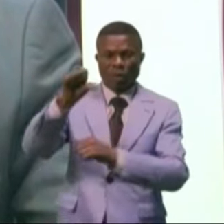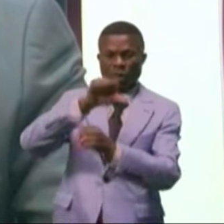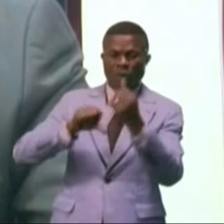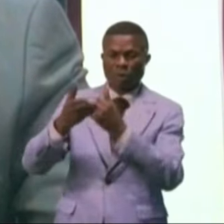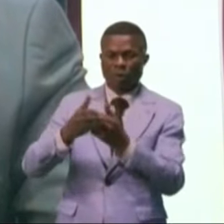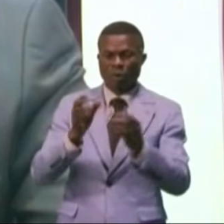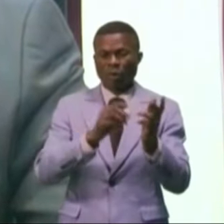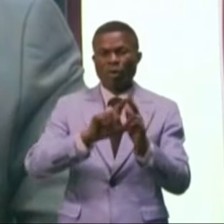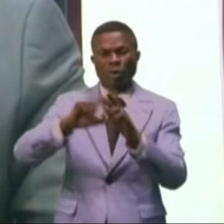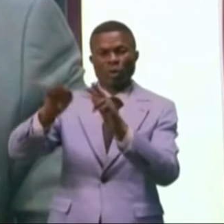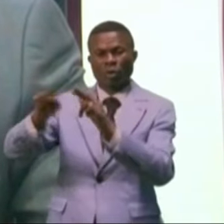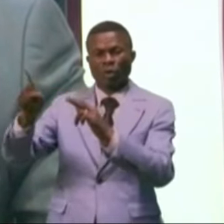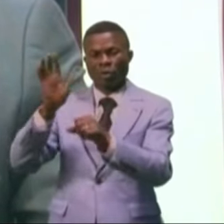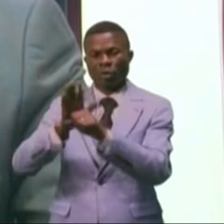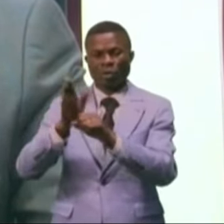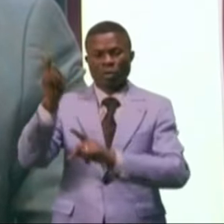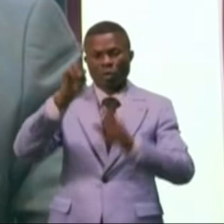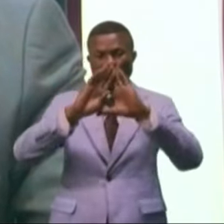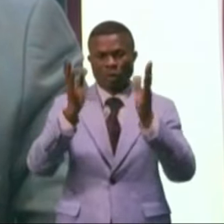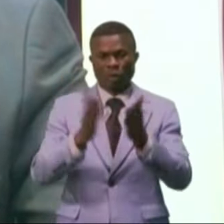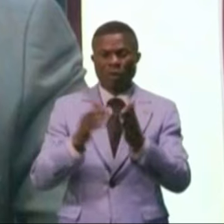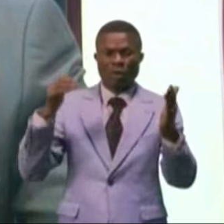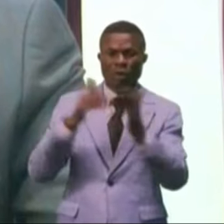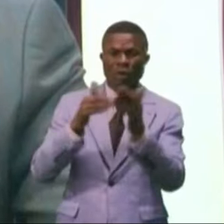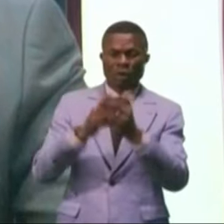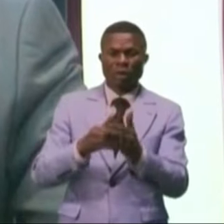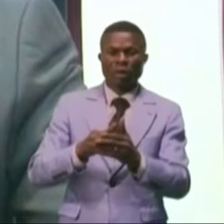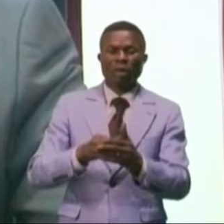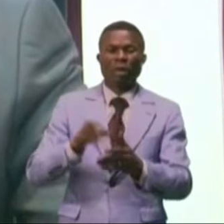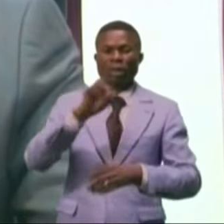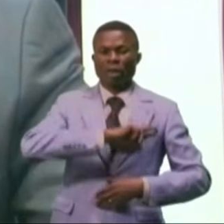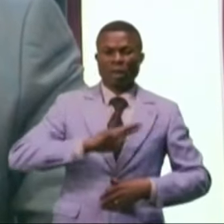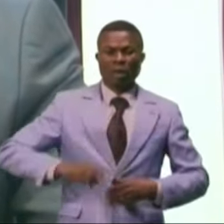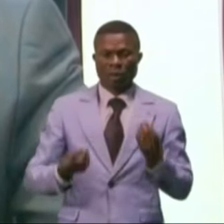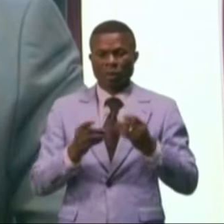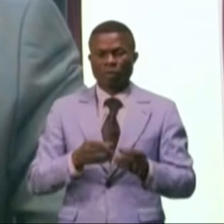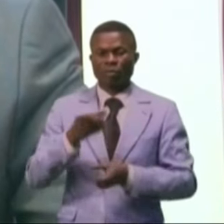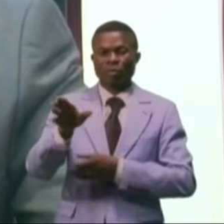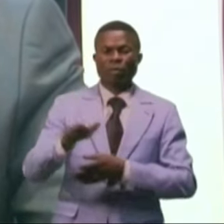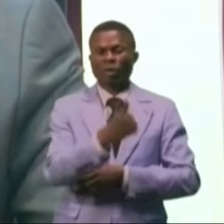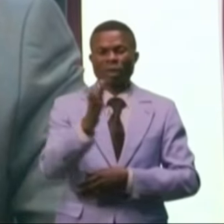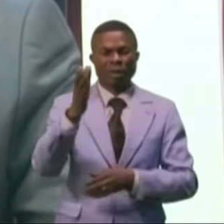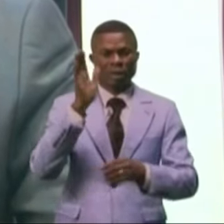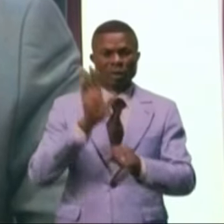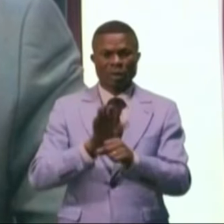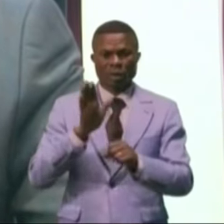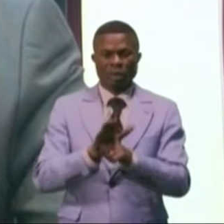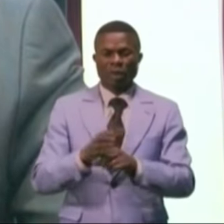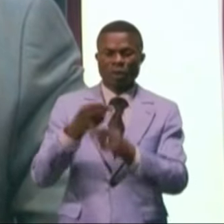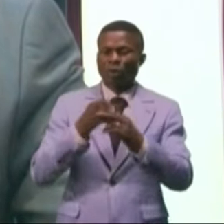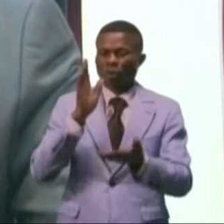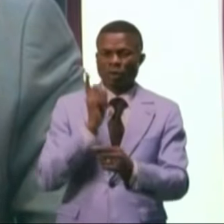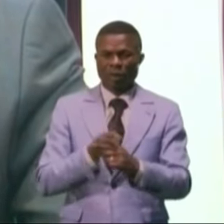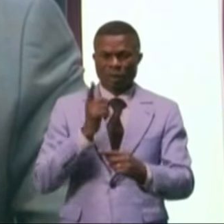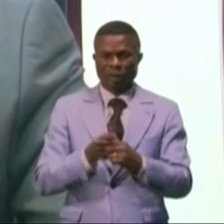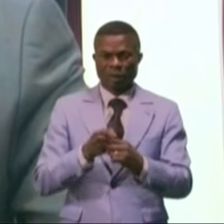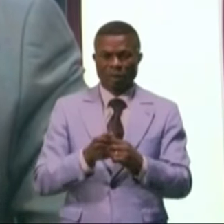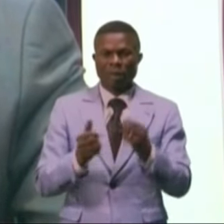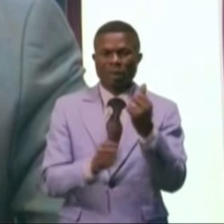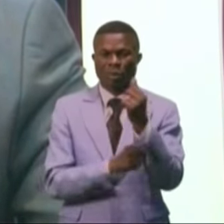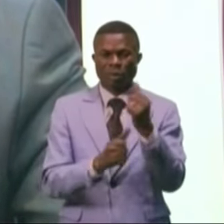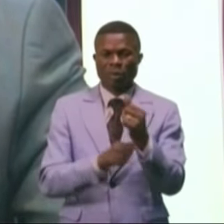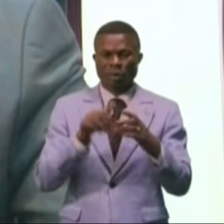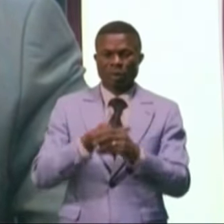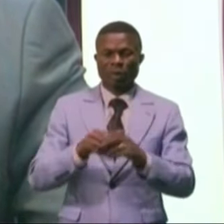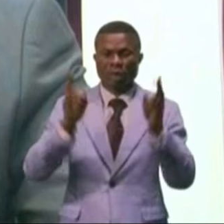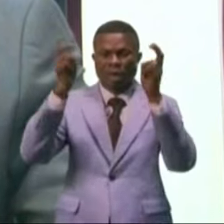Déplacement massif de population suite à l'agression de la RDC, circulation intense et incontrôlée des personnes en armes dans la ville de